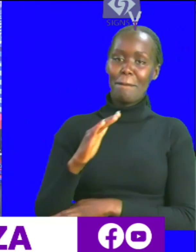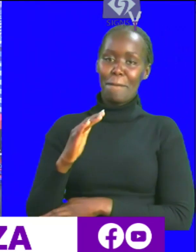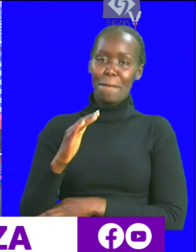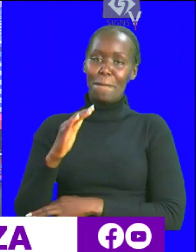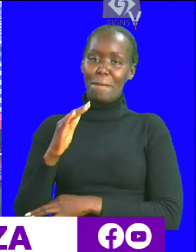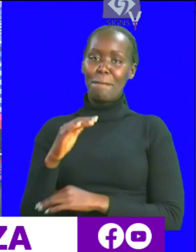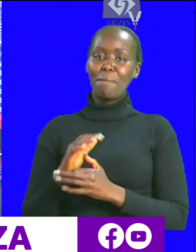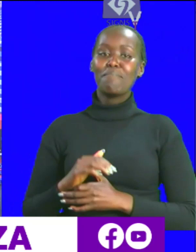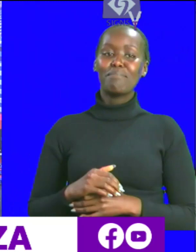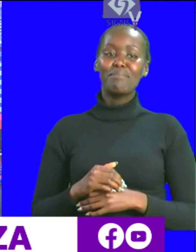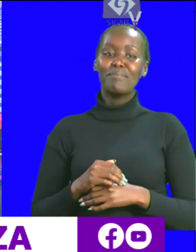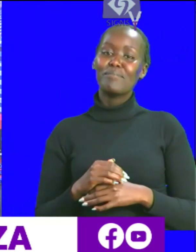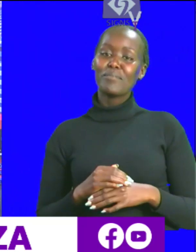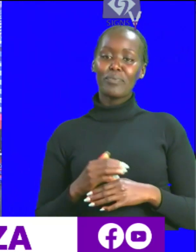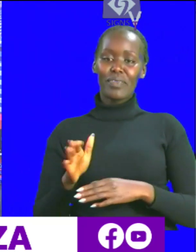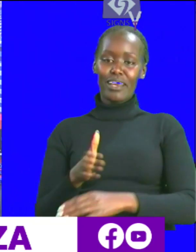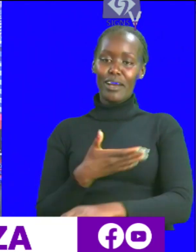DJ sasa tuende kwako.